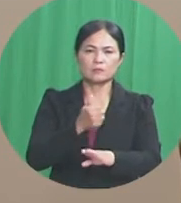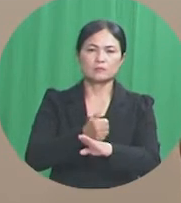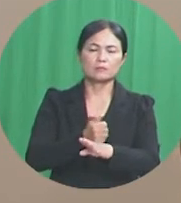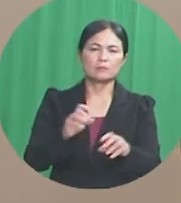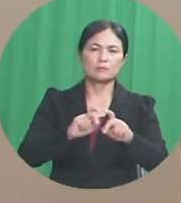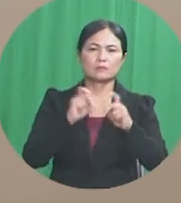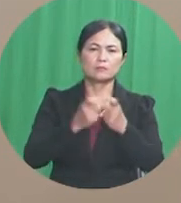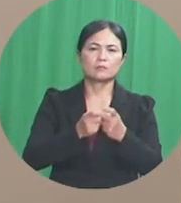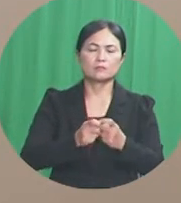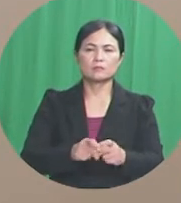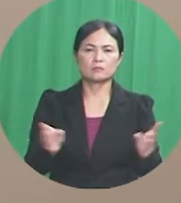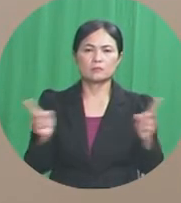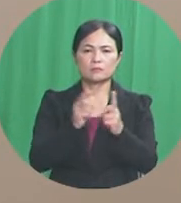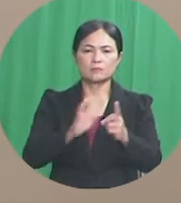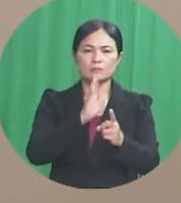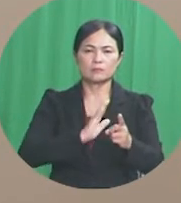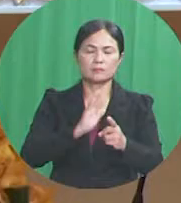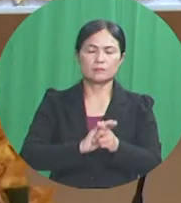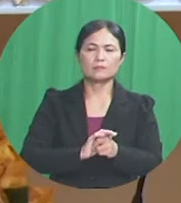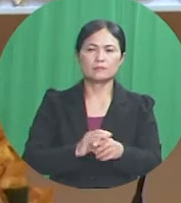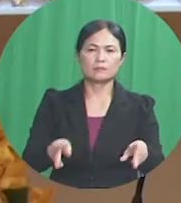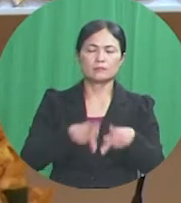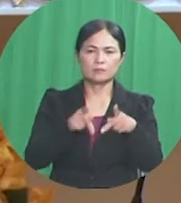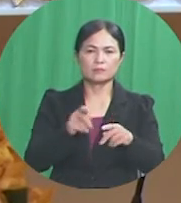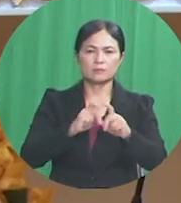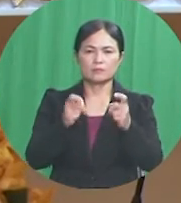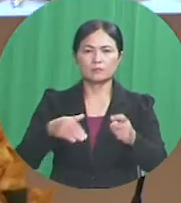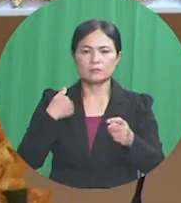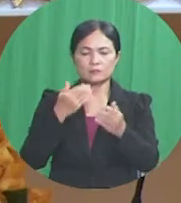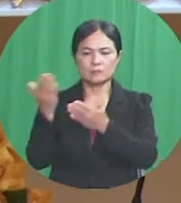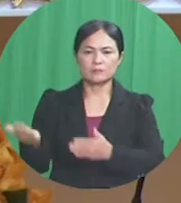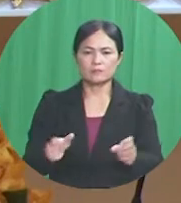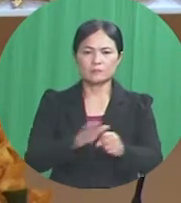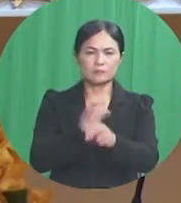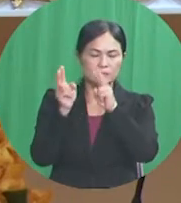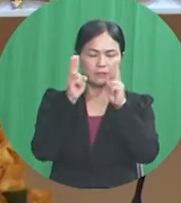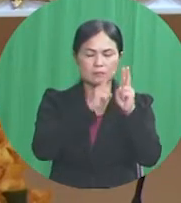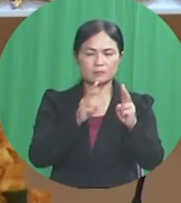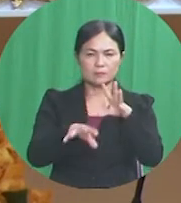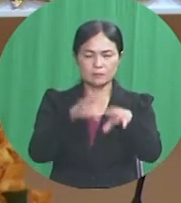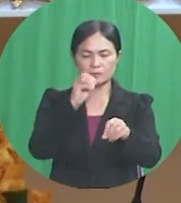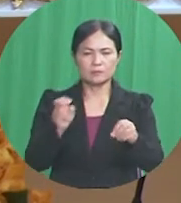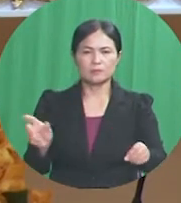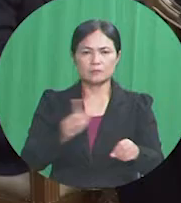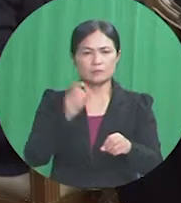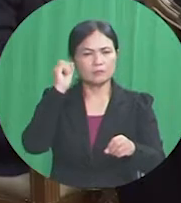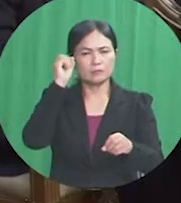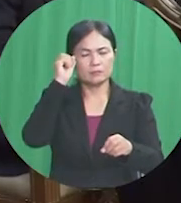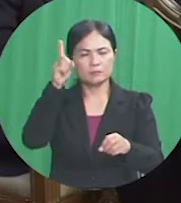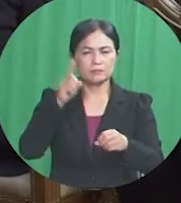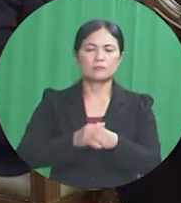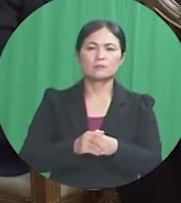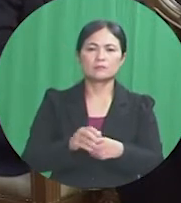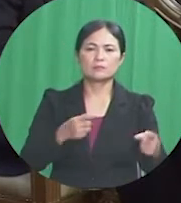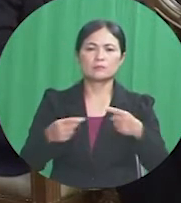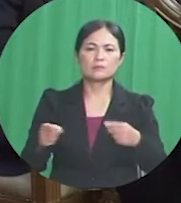គណៈកម្មការចូលជួបសម្ដែងការគួសមក្នុងឱកាសដែលគណៈប្រតិភូអញ្ជើញមកបំពេញទស្សនកិច្ចសិក្សាឆ្វេងយល់អំពីការប្រ